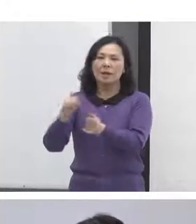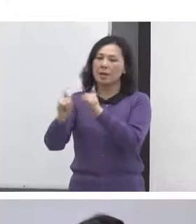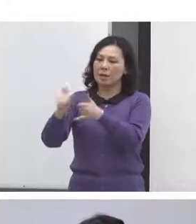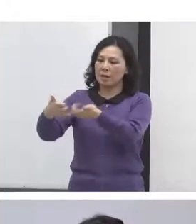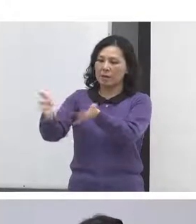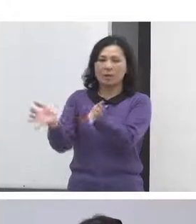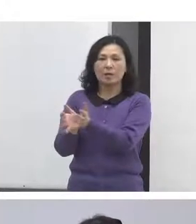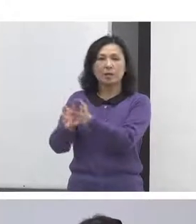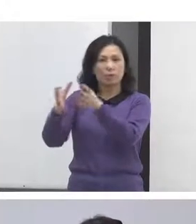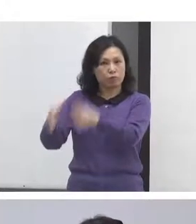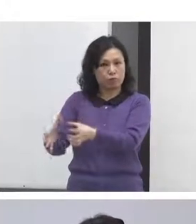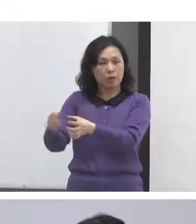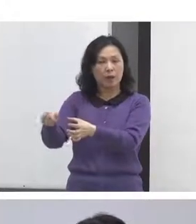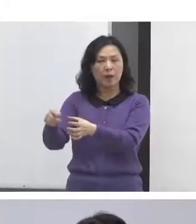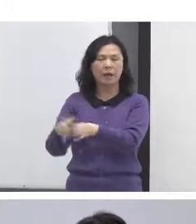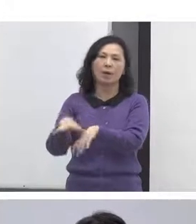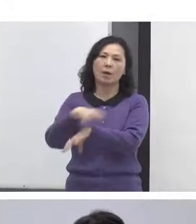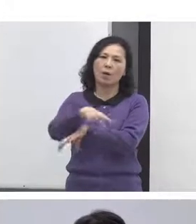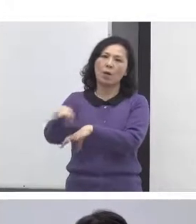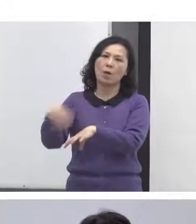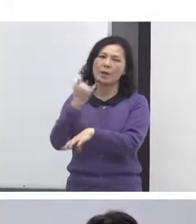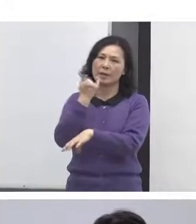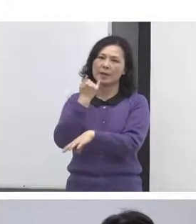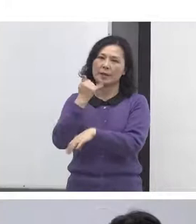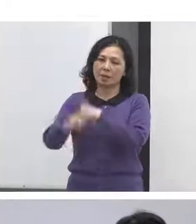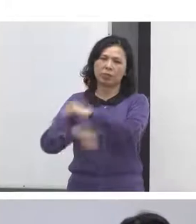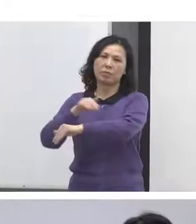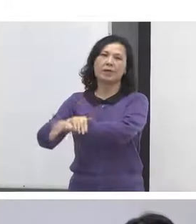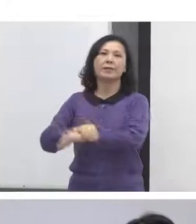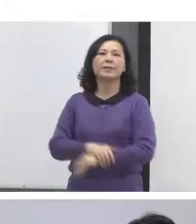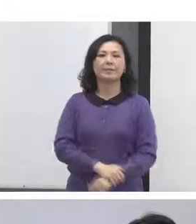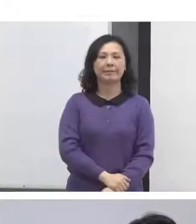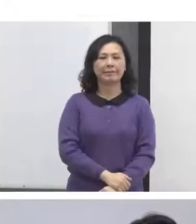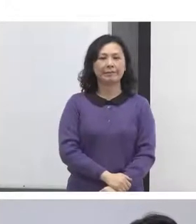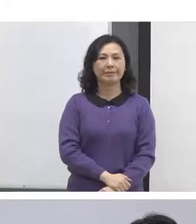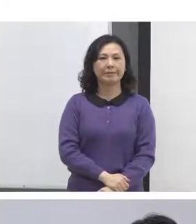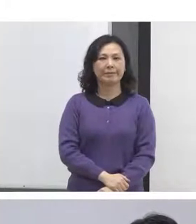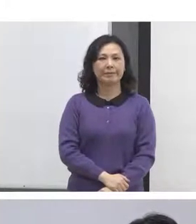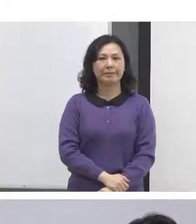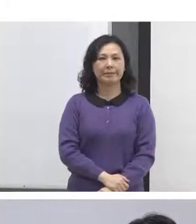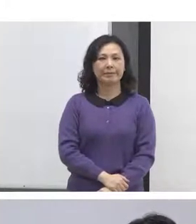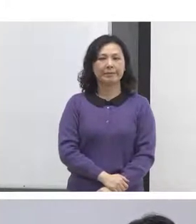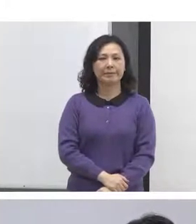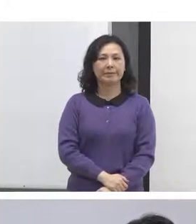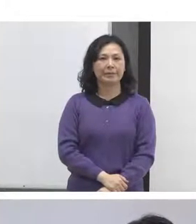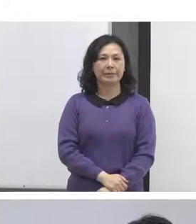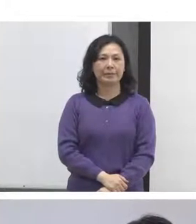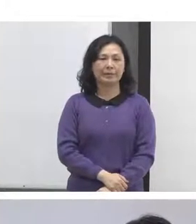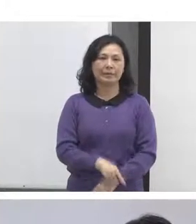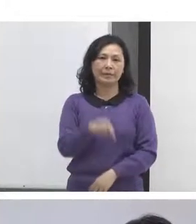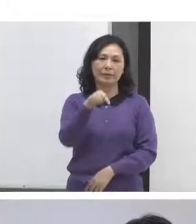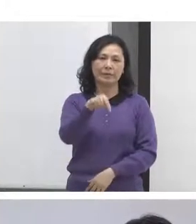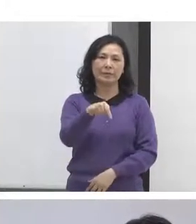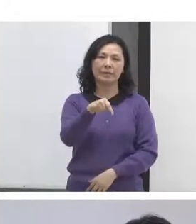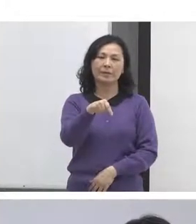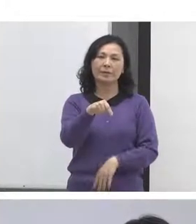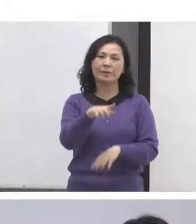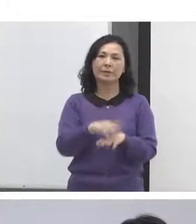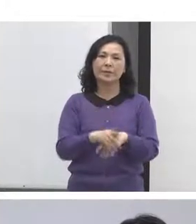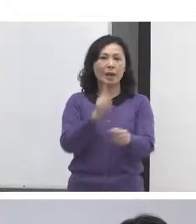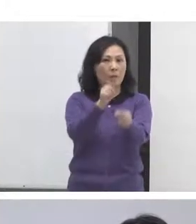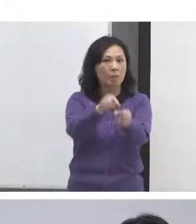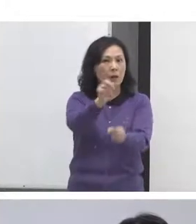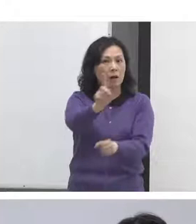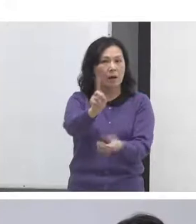这样子一个环境可以实现哈。那另外就是说这个recursive public 的目的